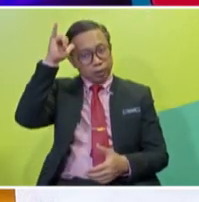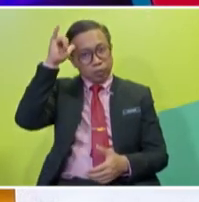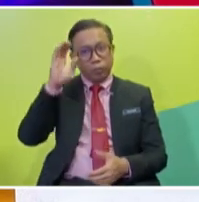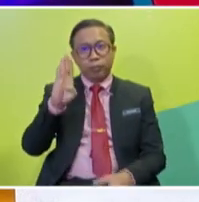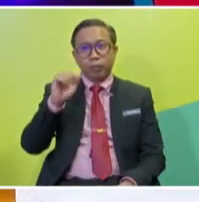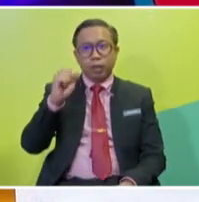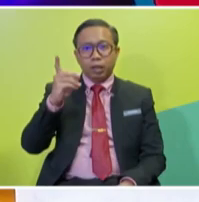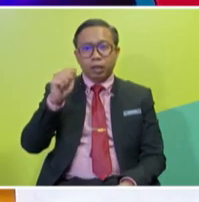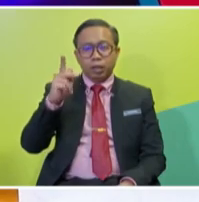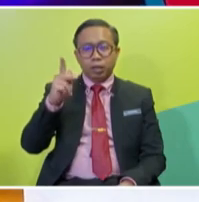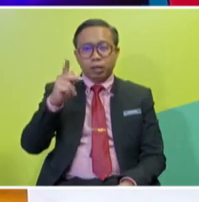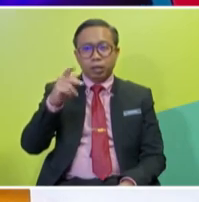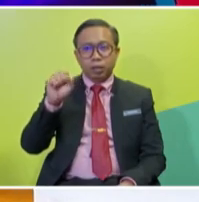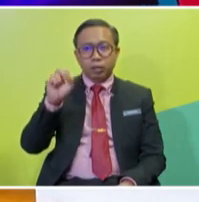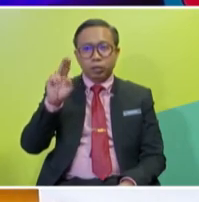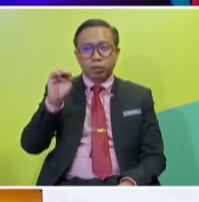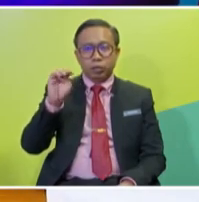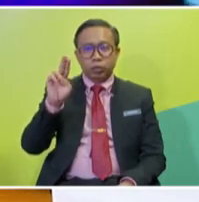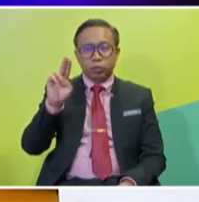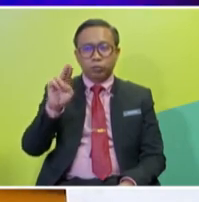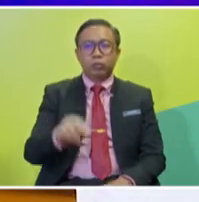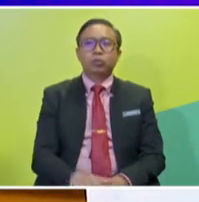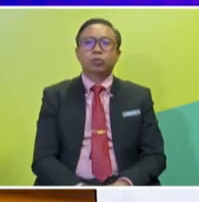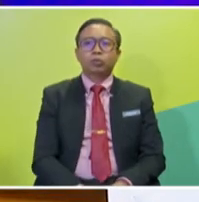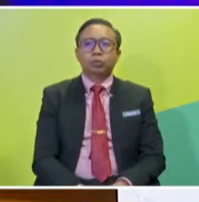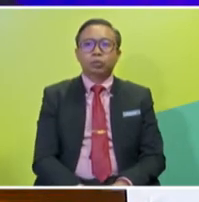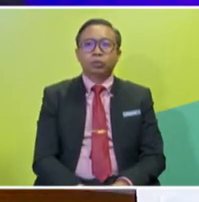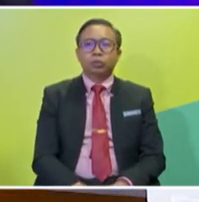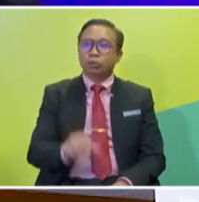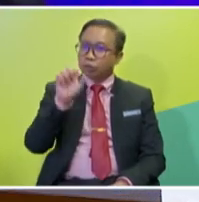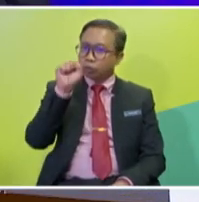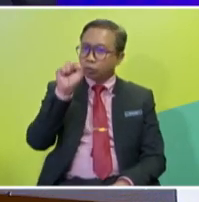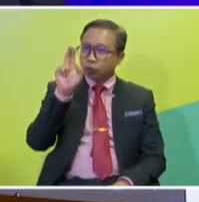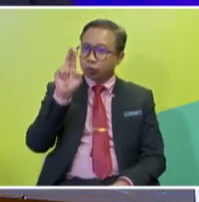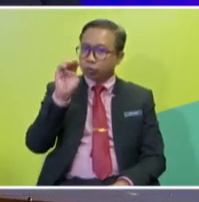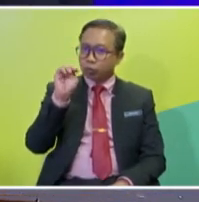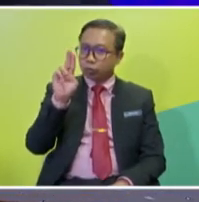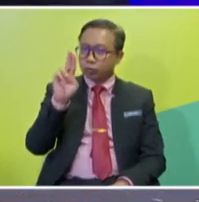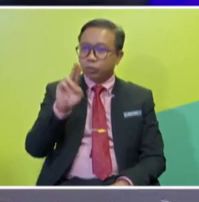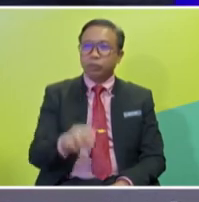bagian tubuh pada suhu dia dipanggil sumbu Jupe